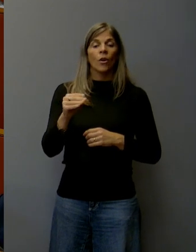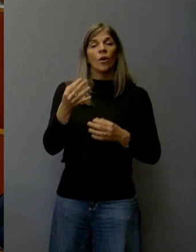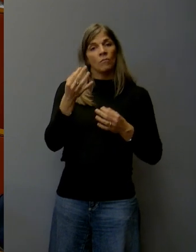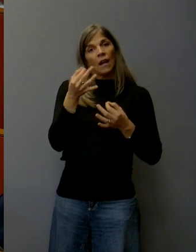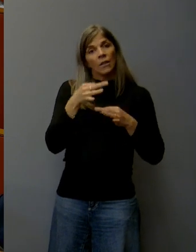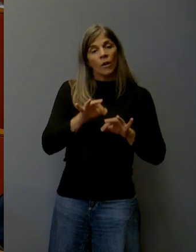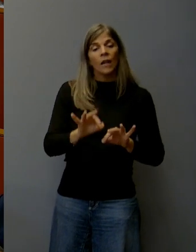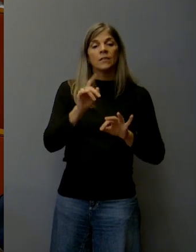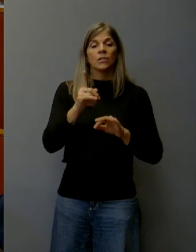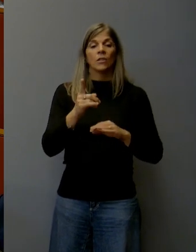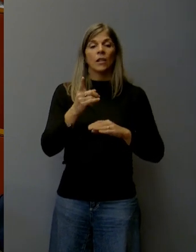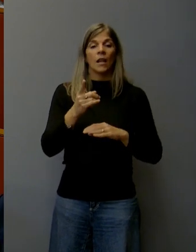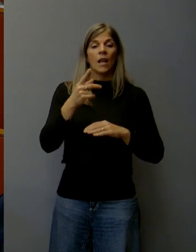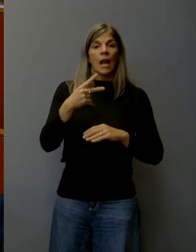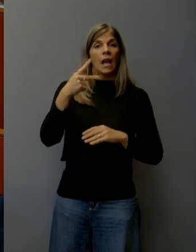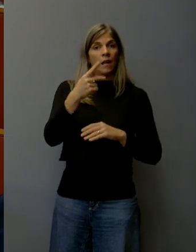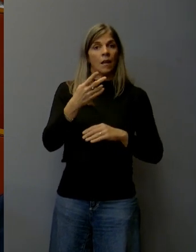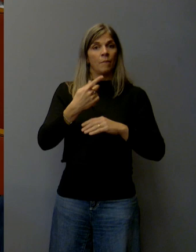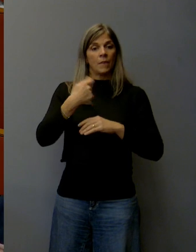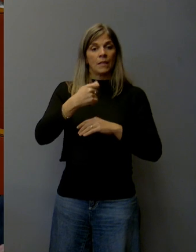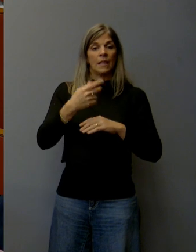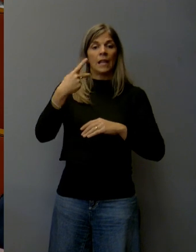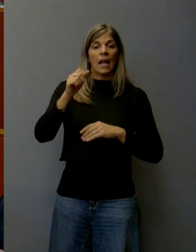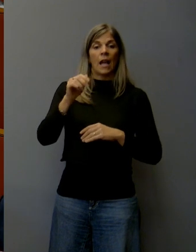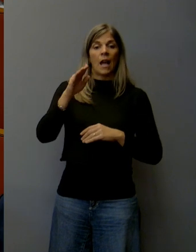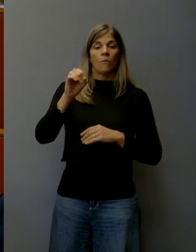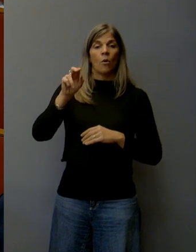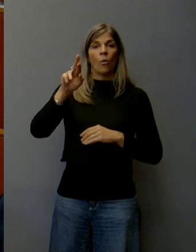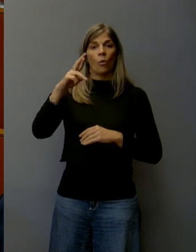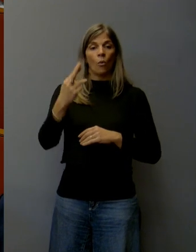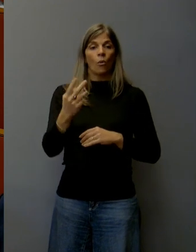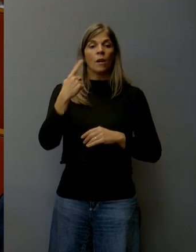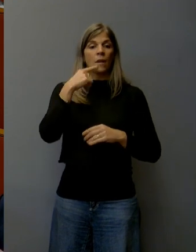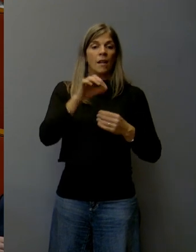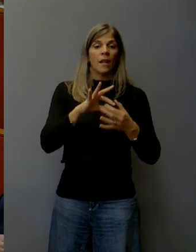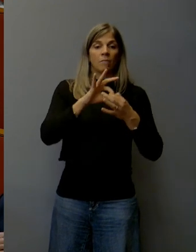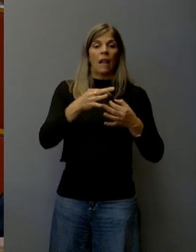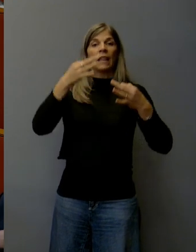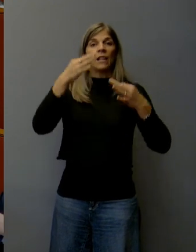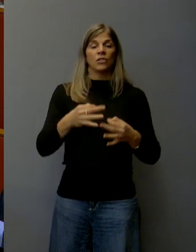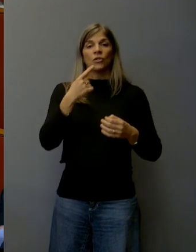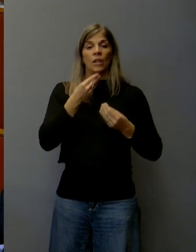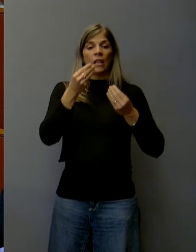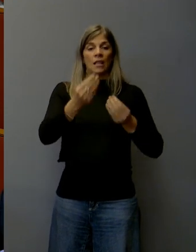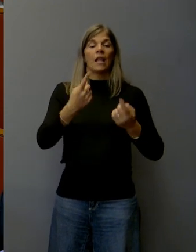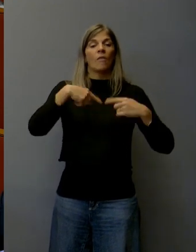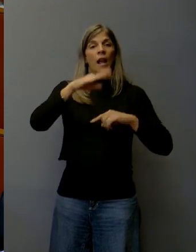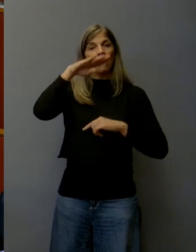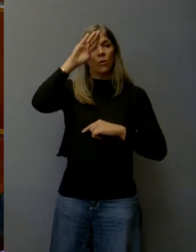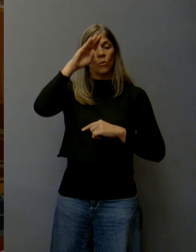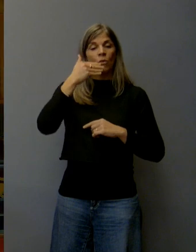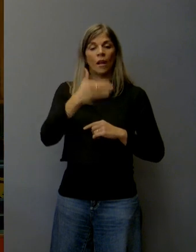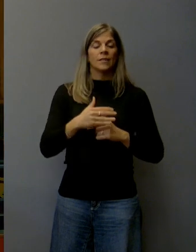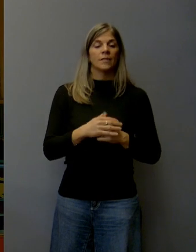di proseguire e terminare l'illustrazione per poi sulla sua decisione eventualmente concedere la capigruppo Grazie